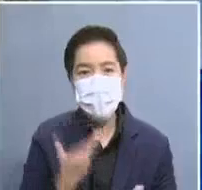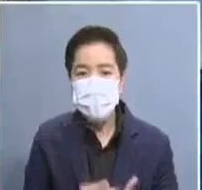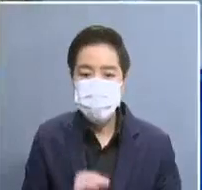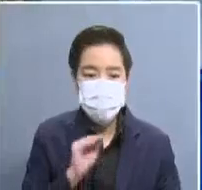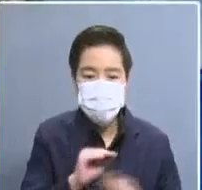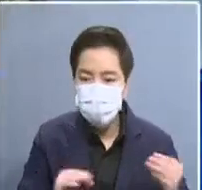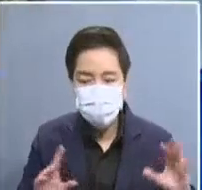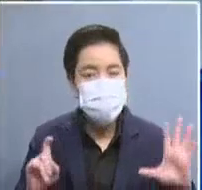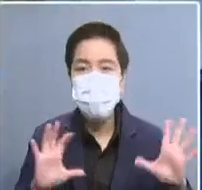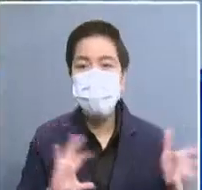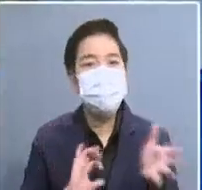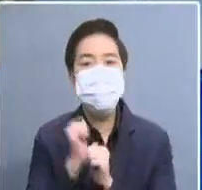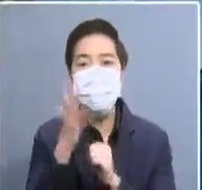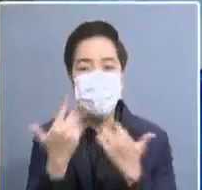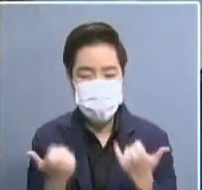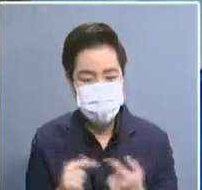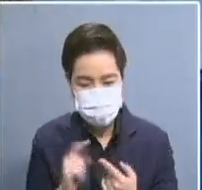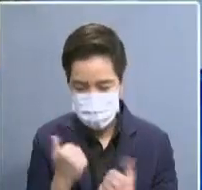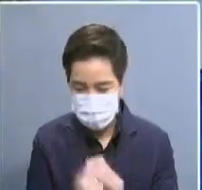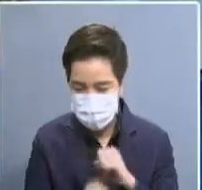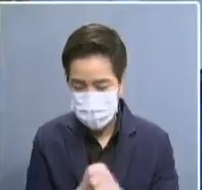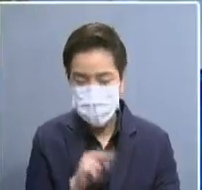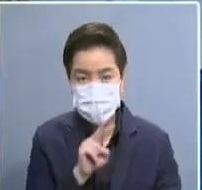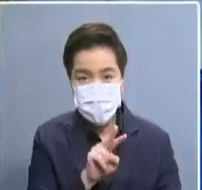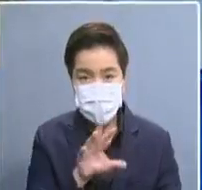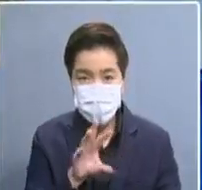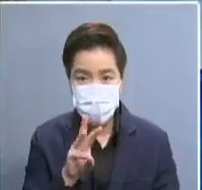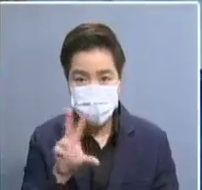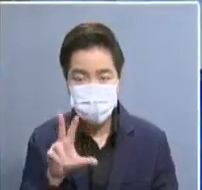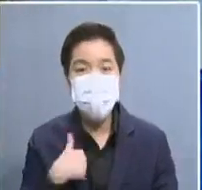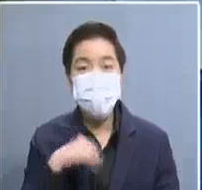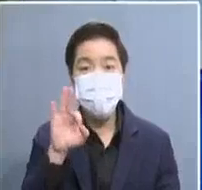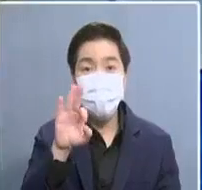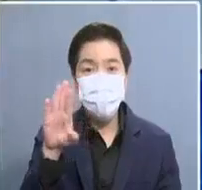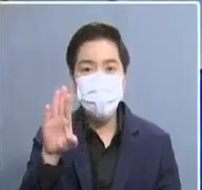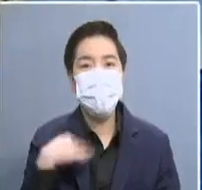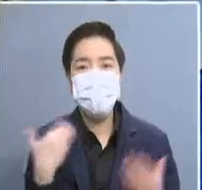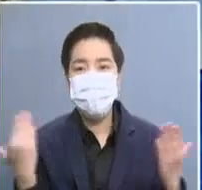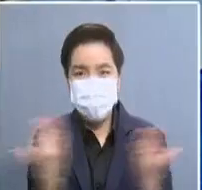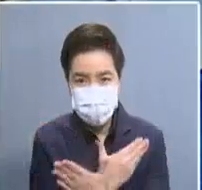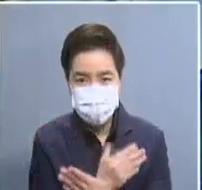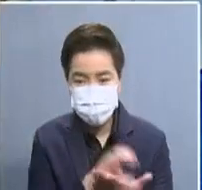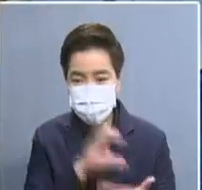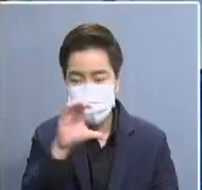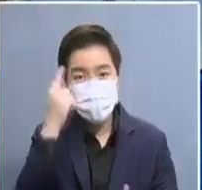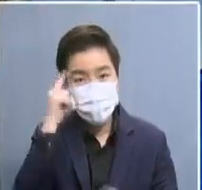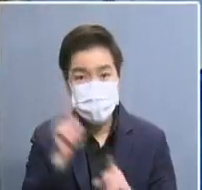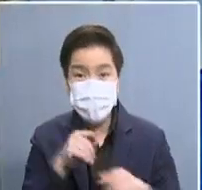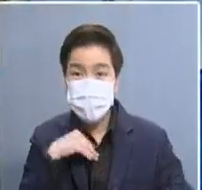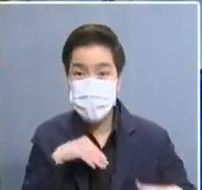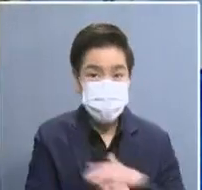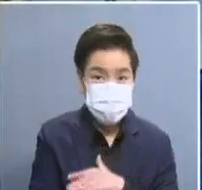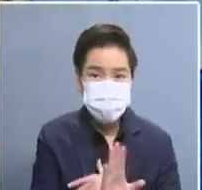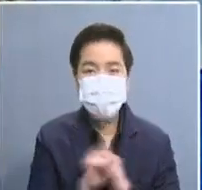คืนให้กับผู้เสียหายรายอื่นๆได้จนกระทั่งปี 63เปลี่ยนบัญชีFacebookของตัวเองเขายืนยันนะว่าไม่ได้มีเจตนาหลบหนีแต่